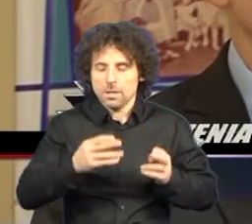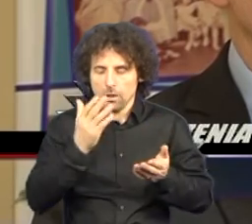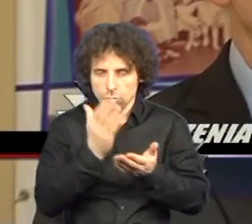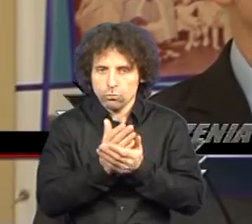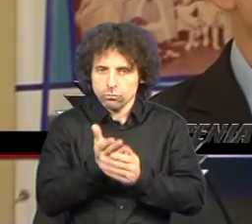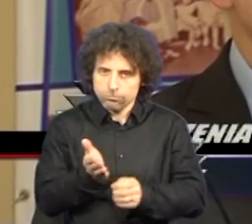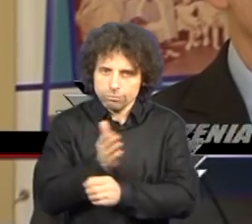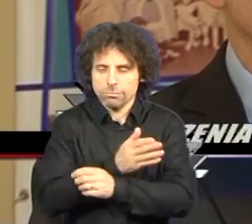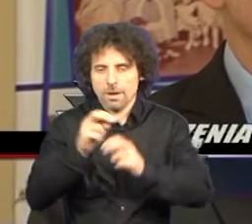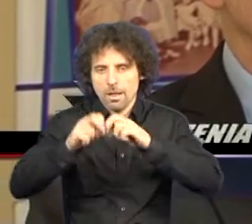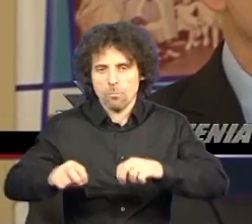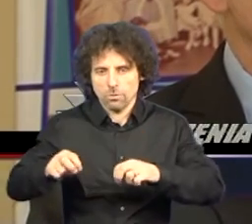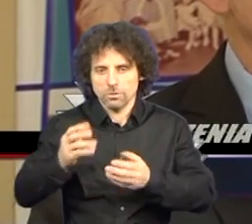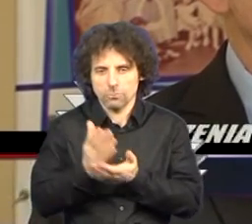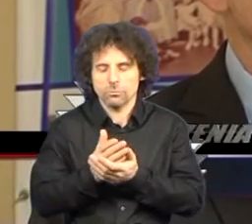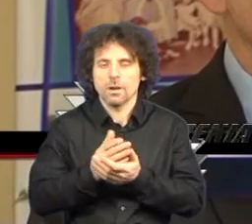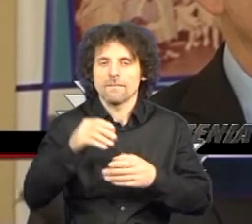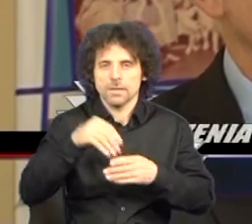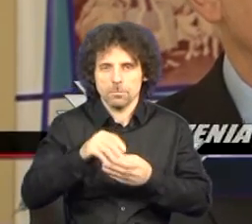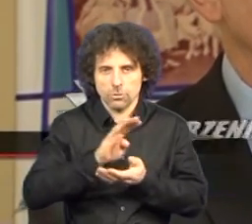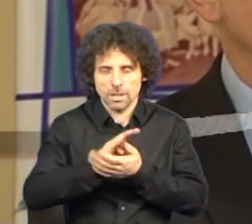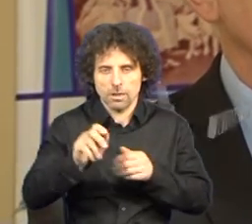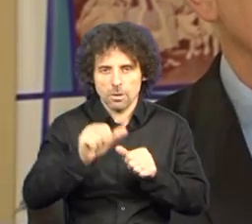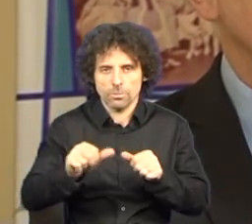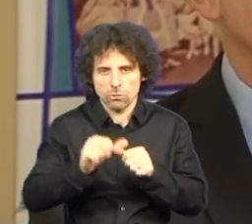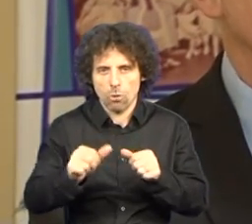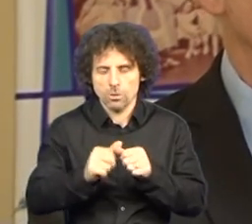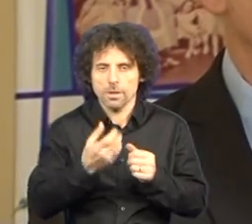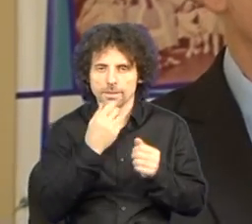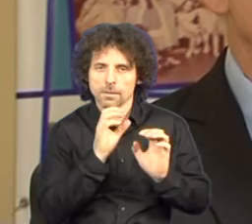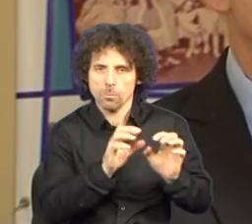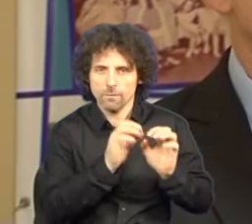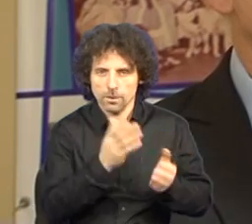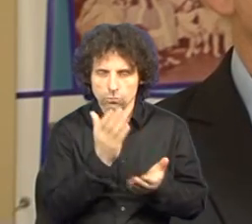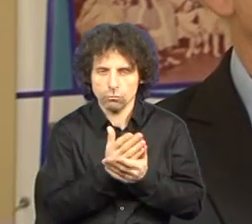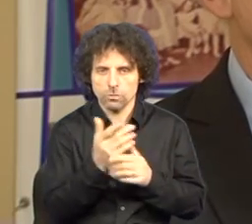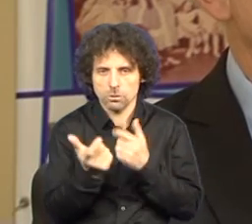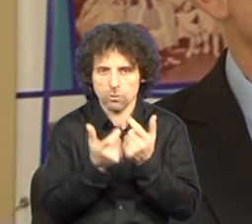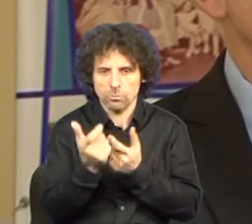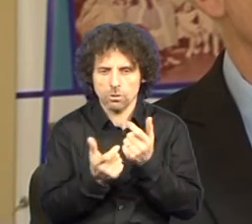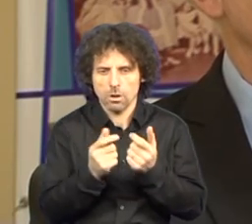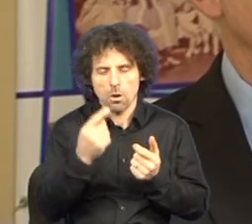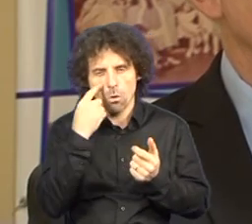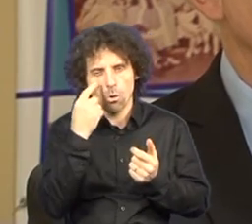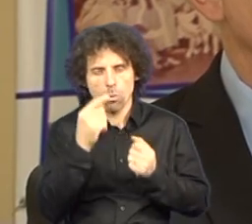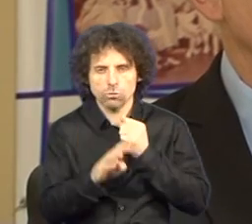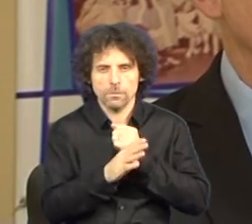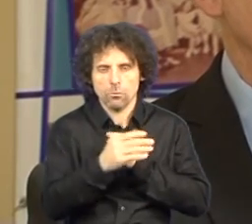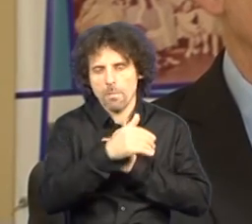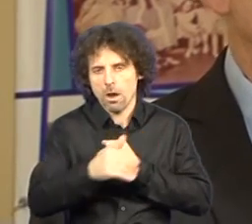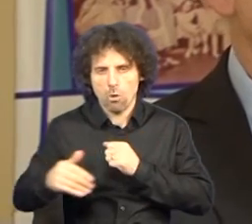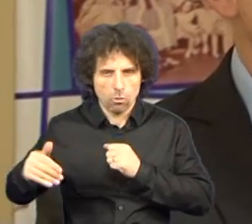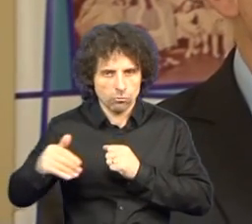a jednocześnie 14 przedszkoli zostało ztermomodernizowanych za kwotę około 90 milionów